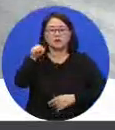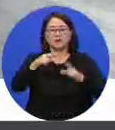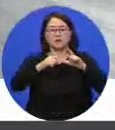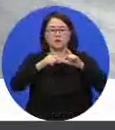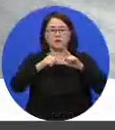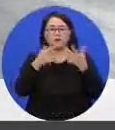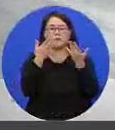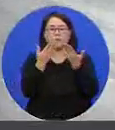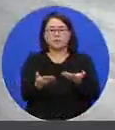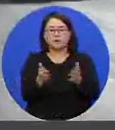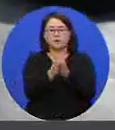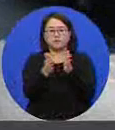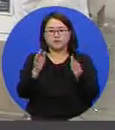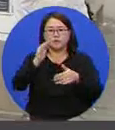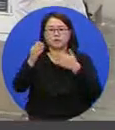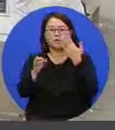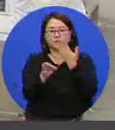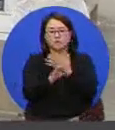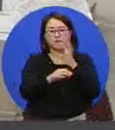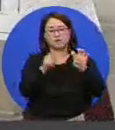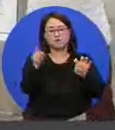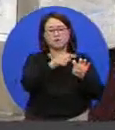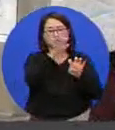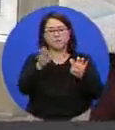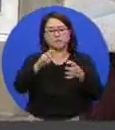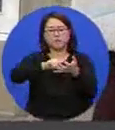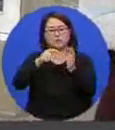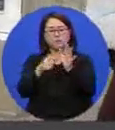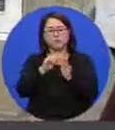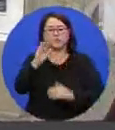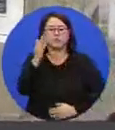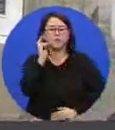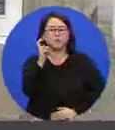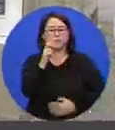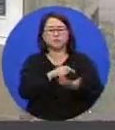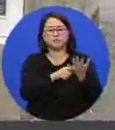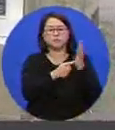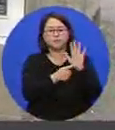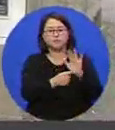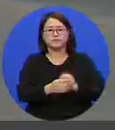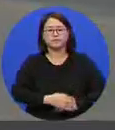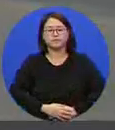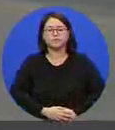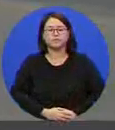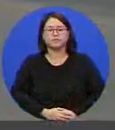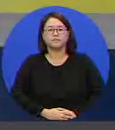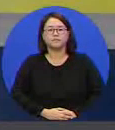파업이 시작되면 버스 결행률이 40%에 이를 것으로 내다봤습니다.